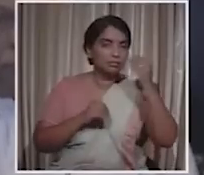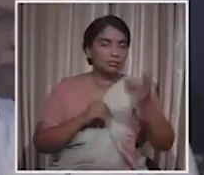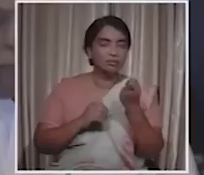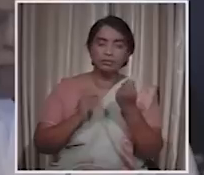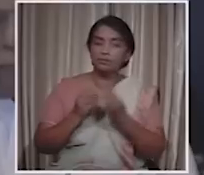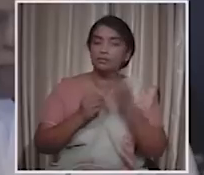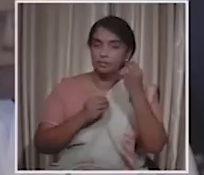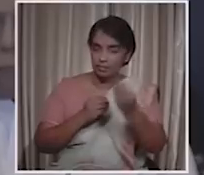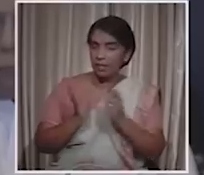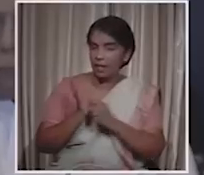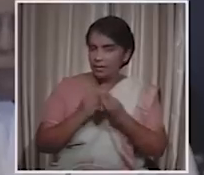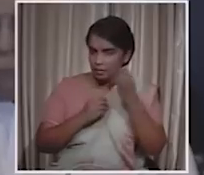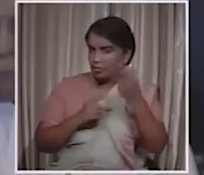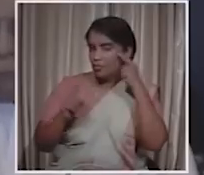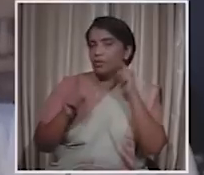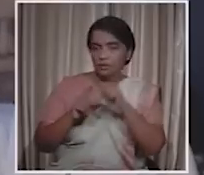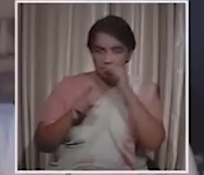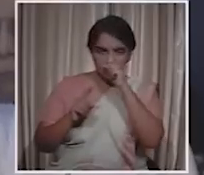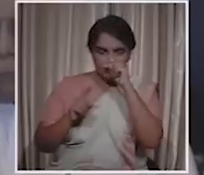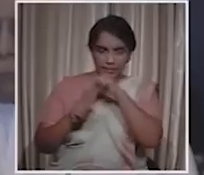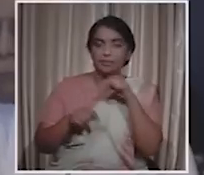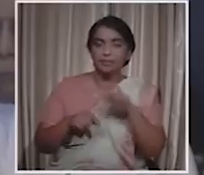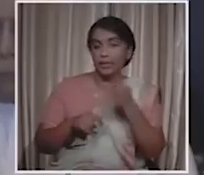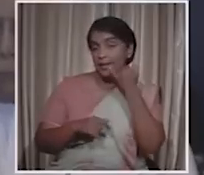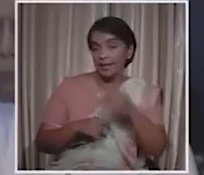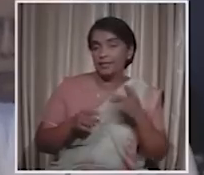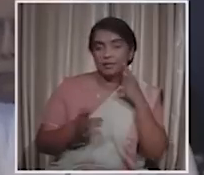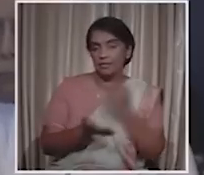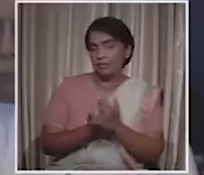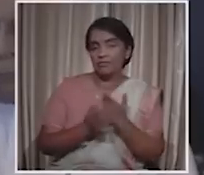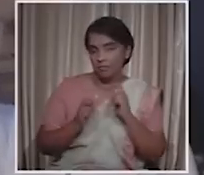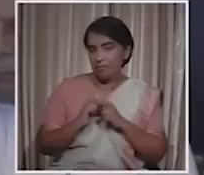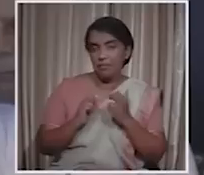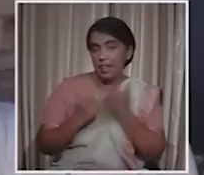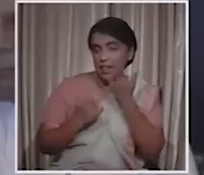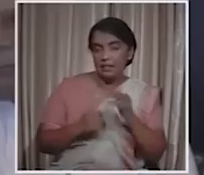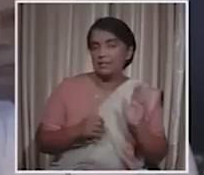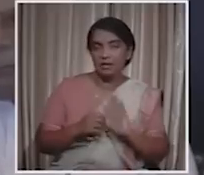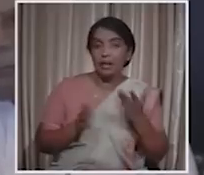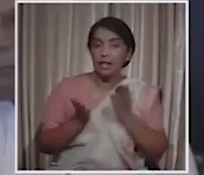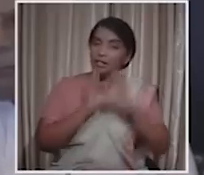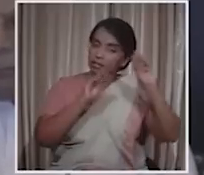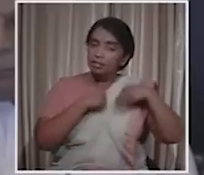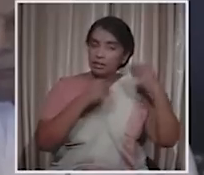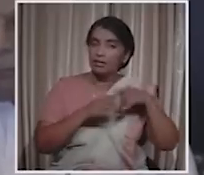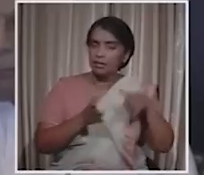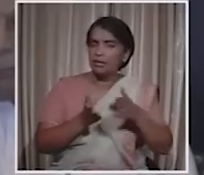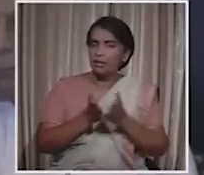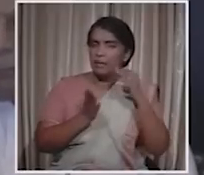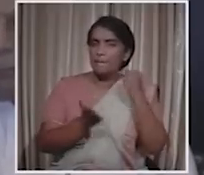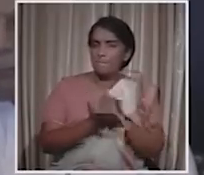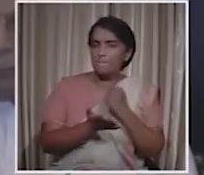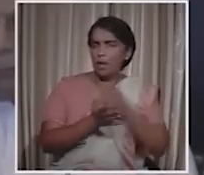ලබා දෙන එකත් ණය ලබා දෙන එක පිළිබඳව. ඉතින් මේක ලේසි පහසු කටයුත්තක් නෙමෙයි. අපිට පුළුවන් තරම් ඉන්දියාව දුන්න දැන් ඉන්දියාවෙත්